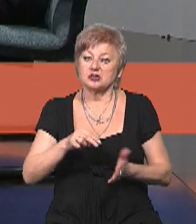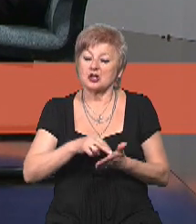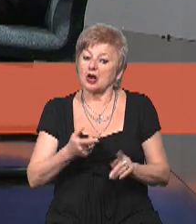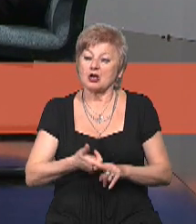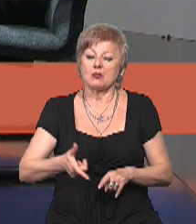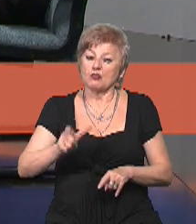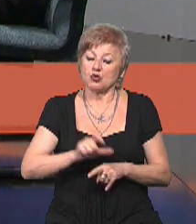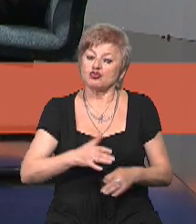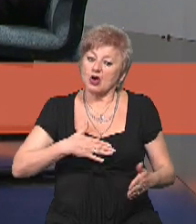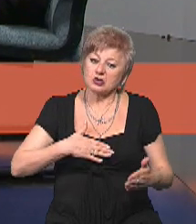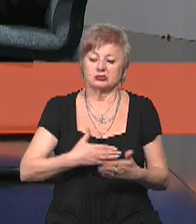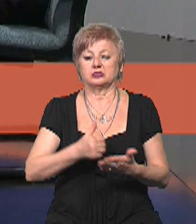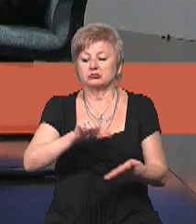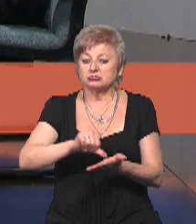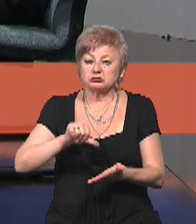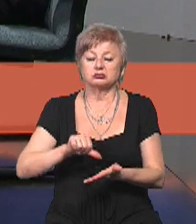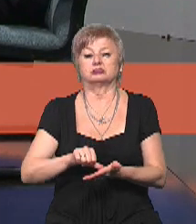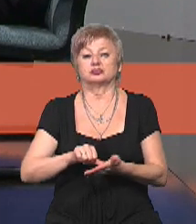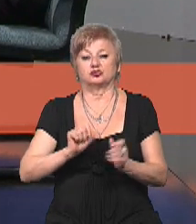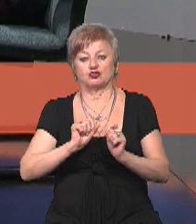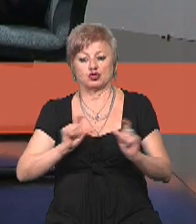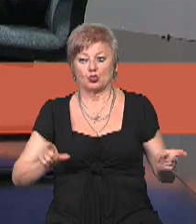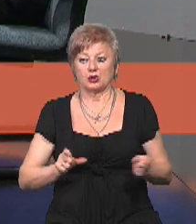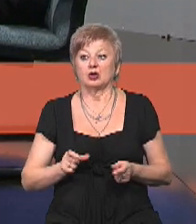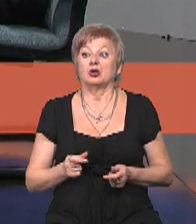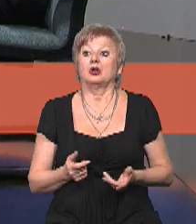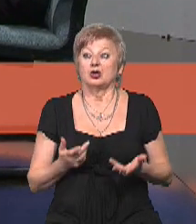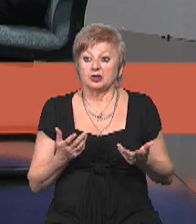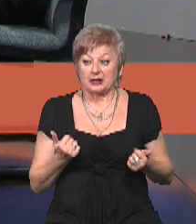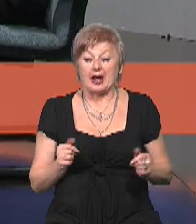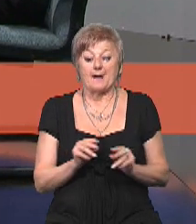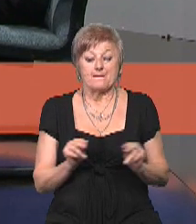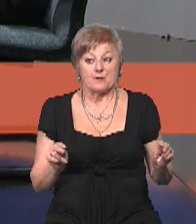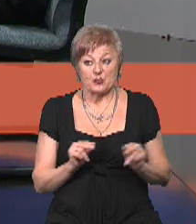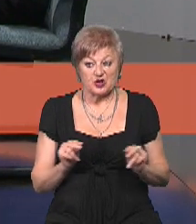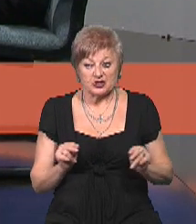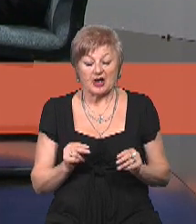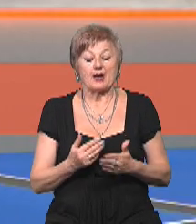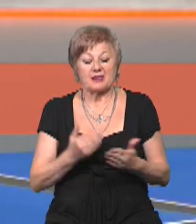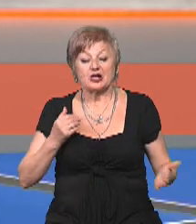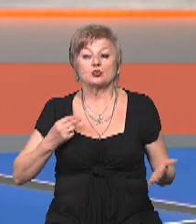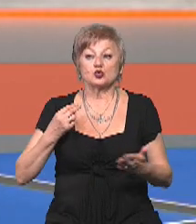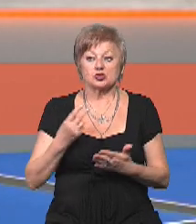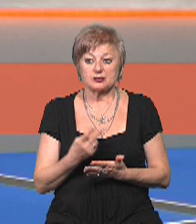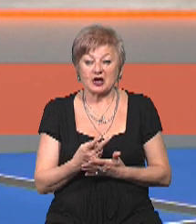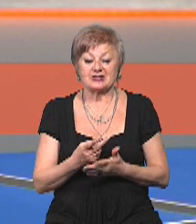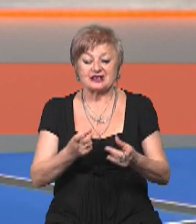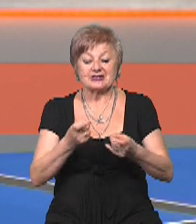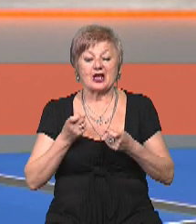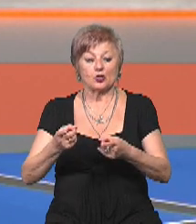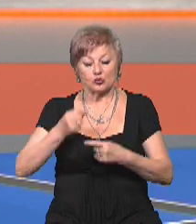активними у житті школи, якщо ми беремо от про Запоріжжя саме? Ну, педагогіка партнерства передбачає залучення